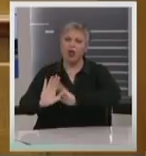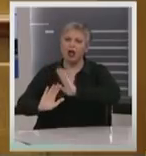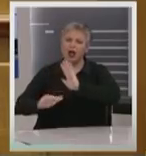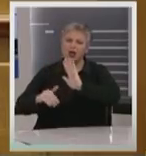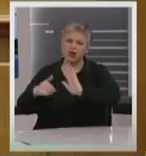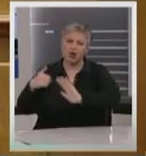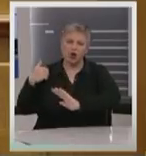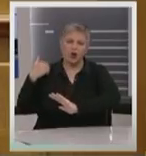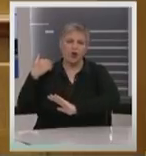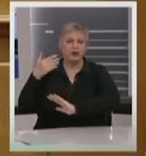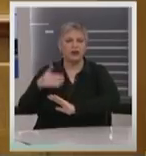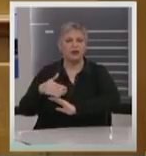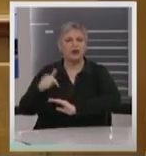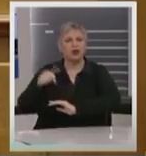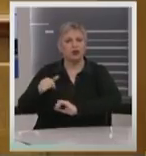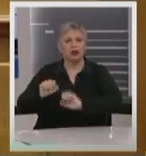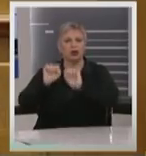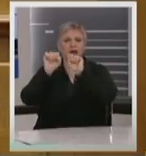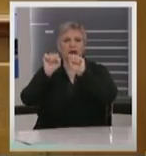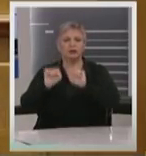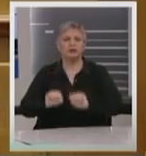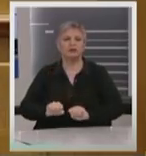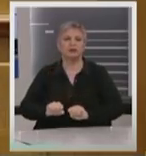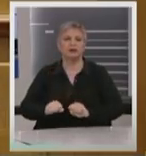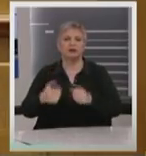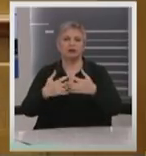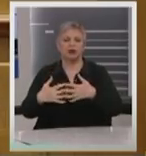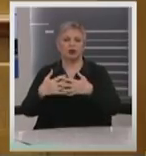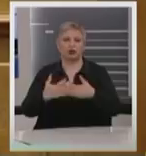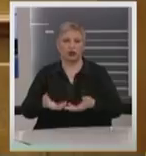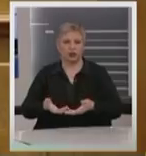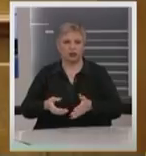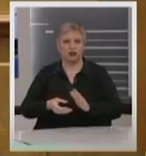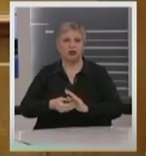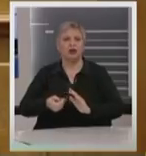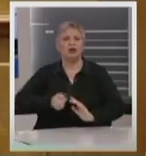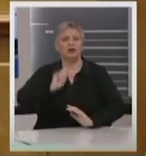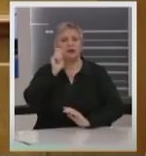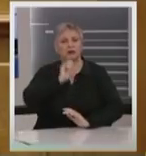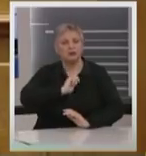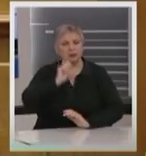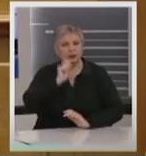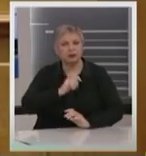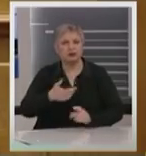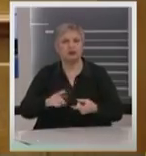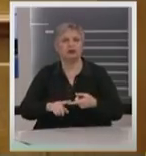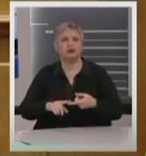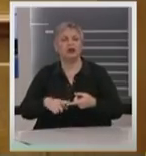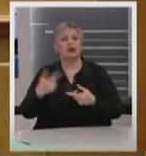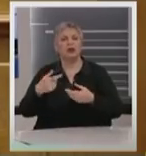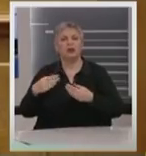κύριε Τσίπρα, και αποεπενδύουν. Εργοστάσια παγωτού της Φρονέρη Νεστλέ, η